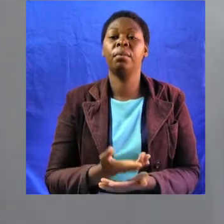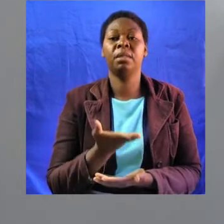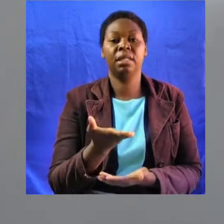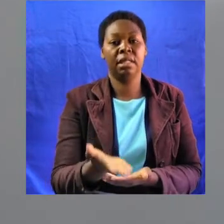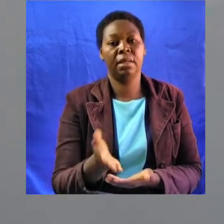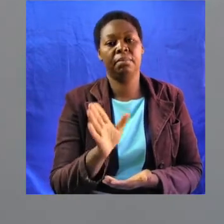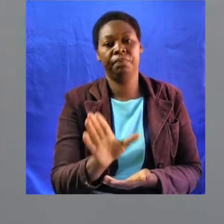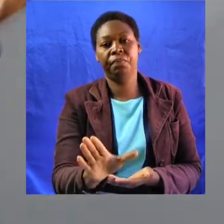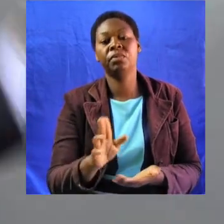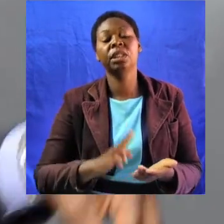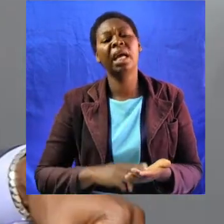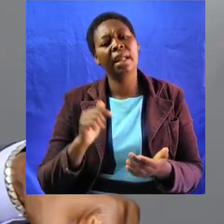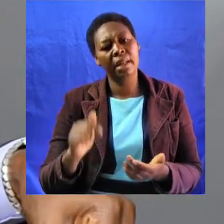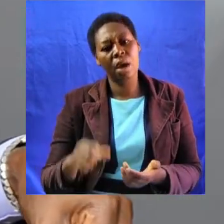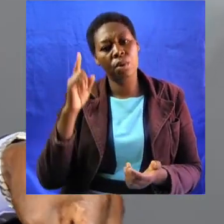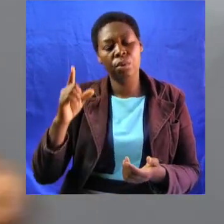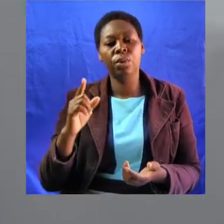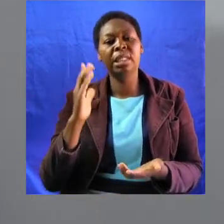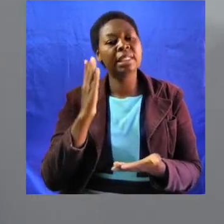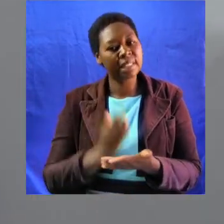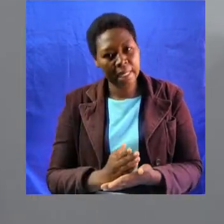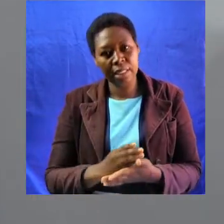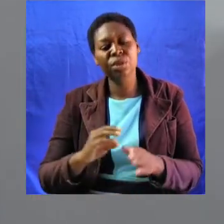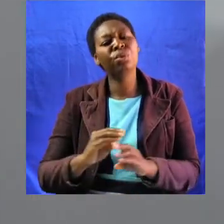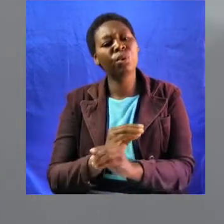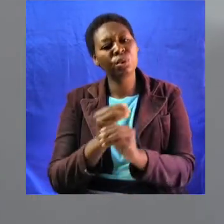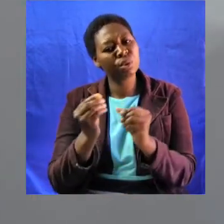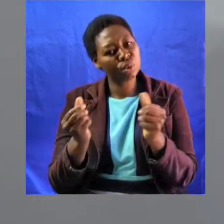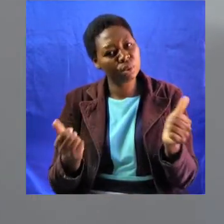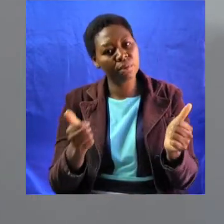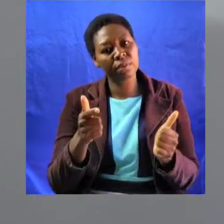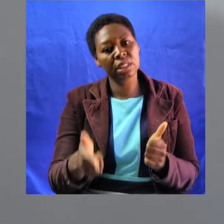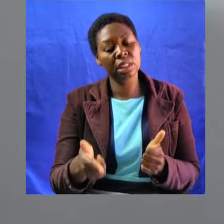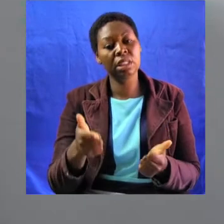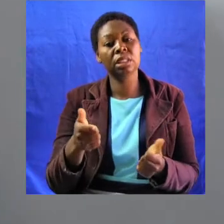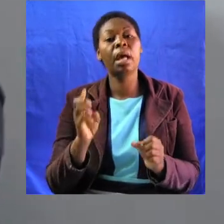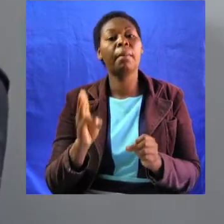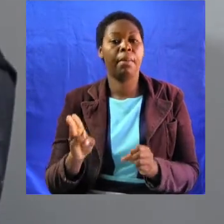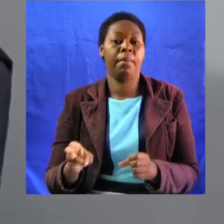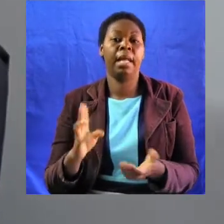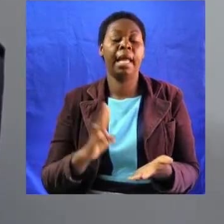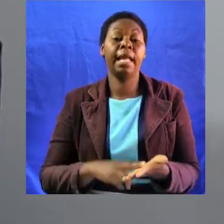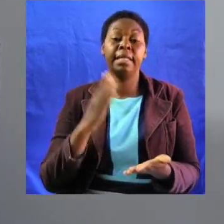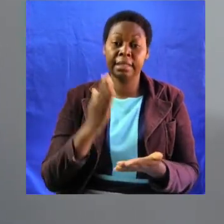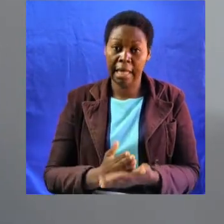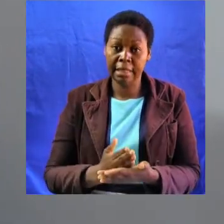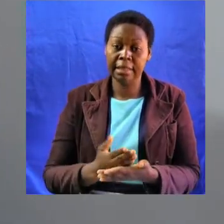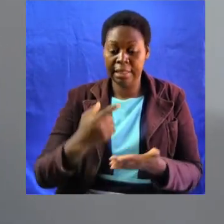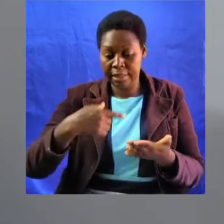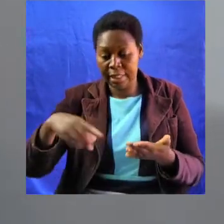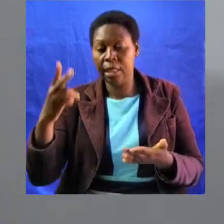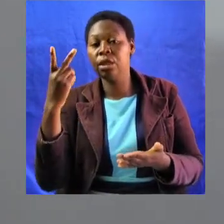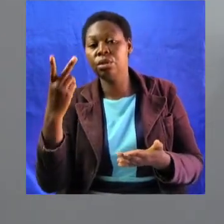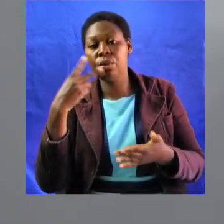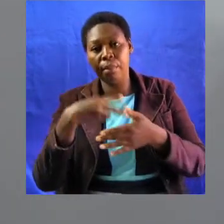akutanga kugadzirisa chimiro changa chine vanhu vanzwa nekunetsa vakunika. Akabva avatumira vaprofita vairi.